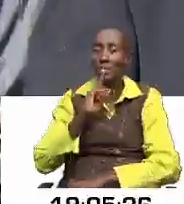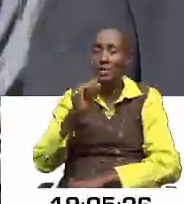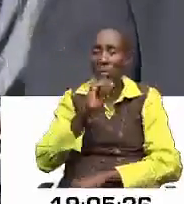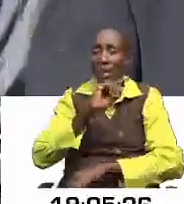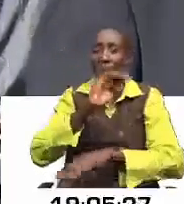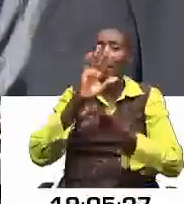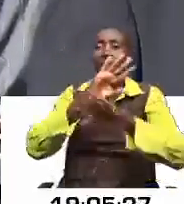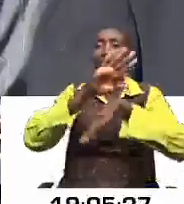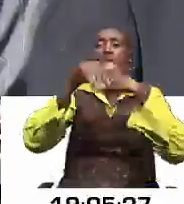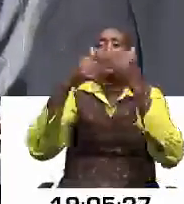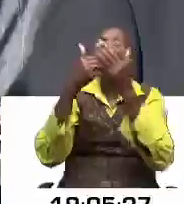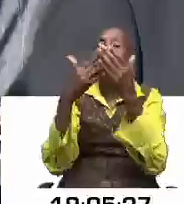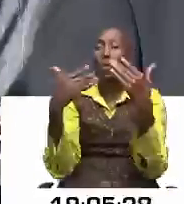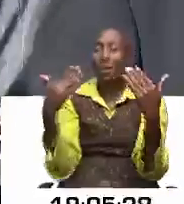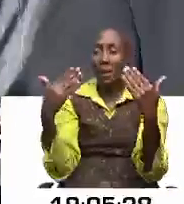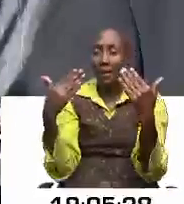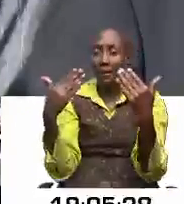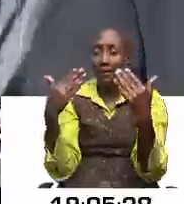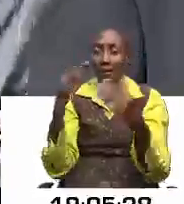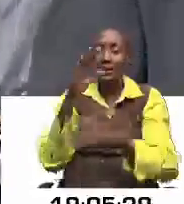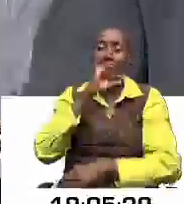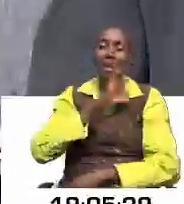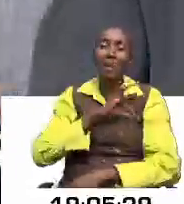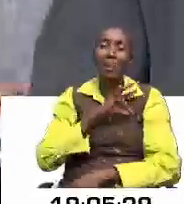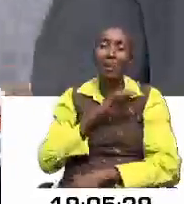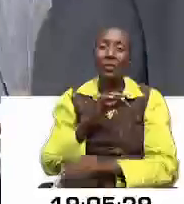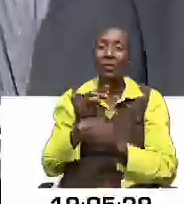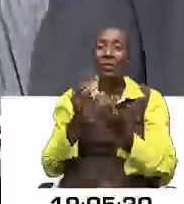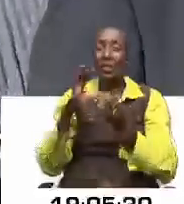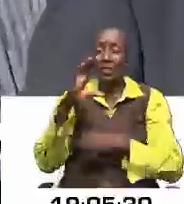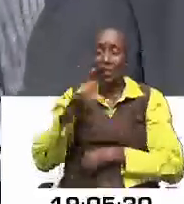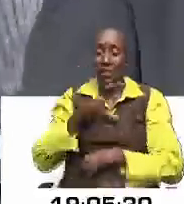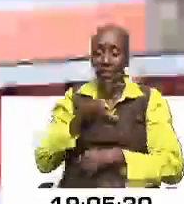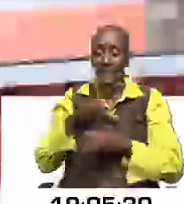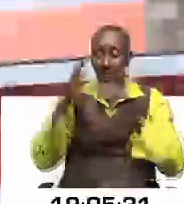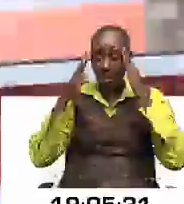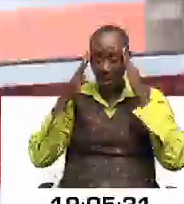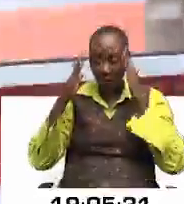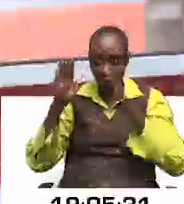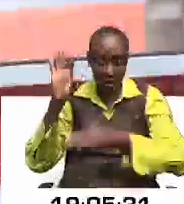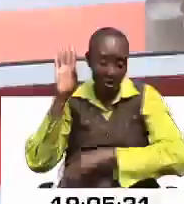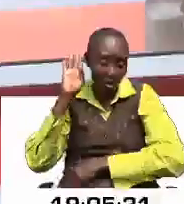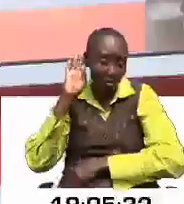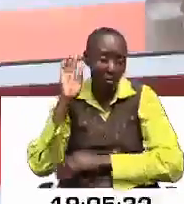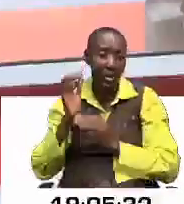yote ambayo ni ya manufaa mengi kwa raia yanazingatiwa. Ni shukrani.